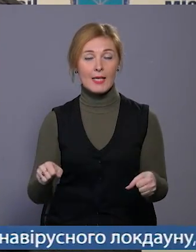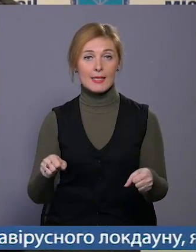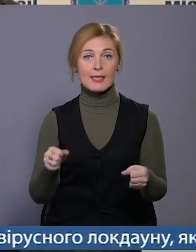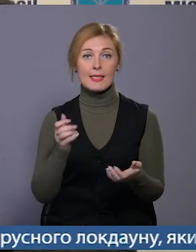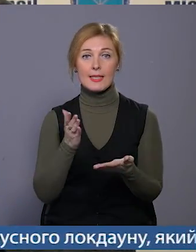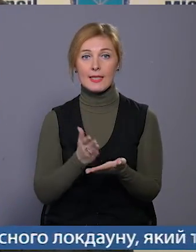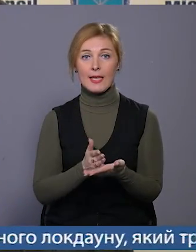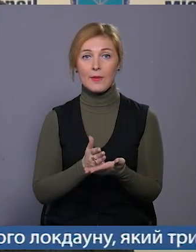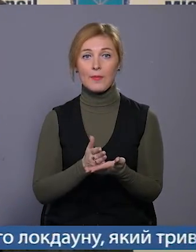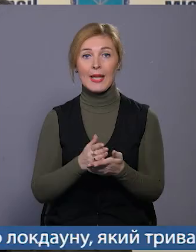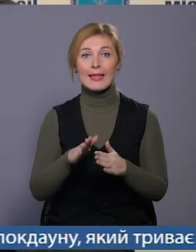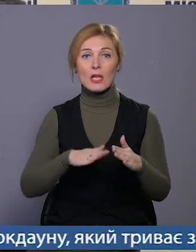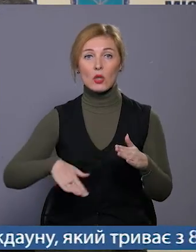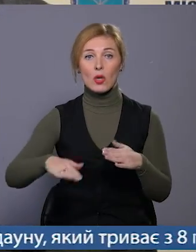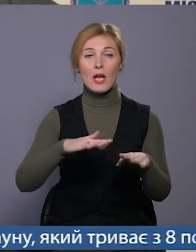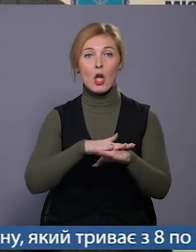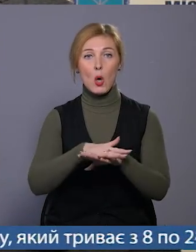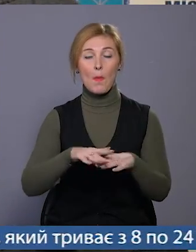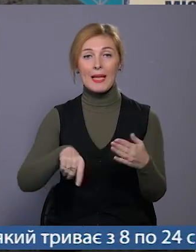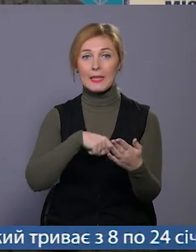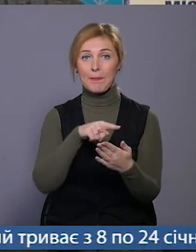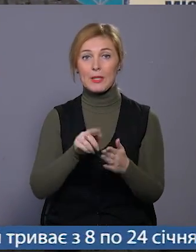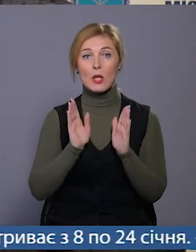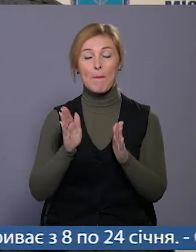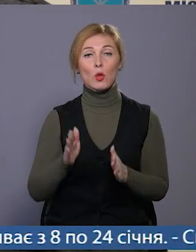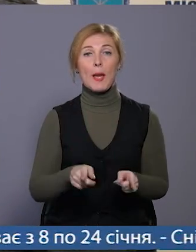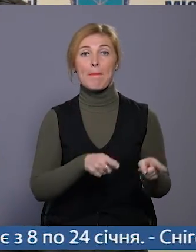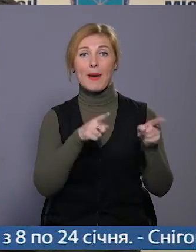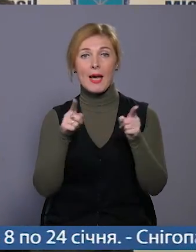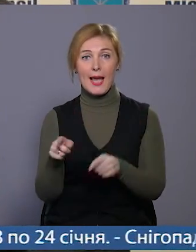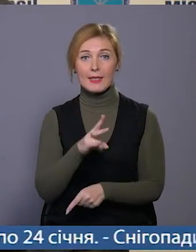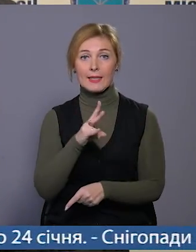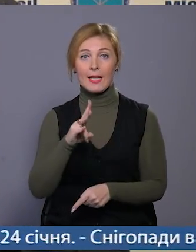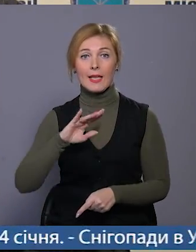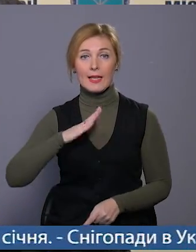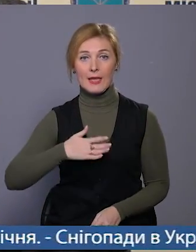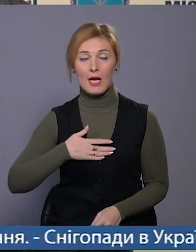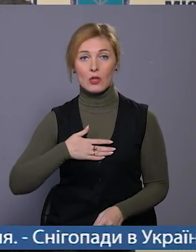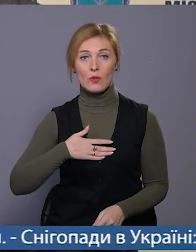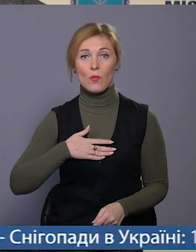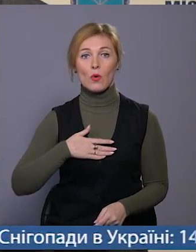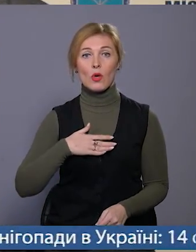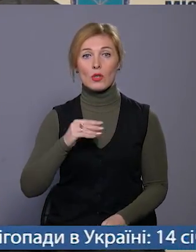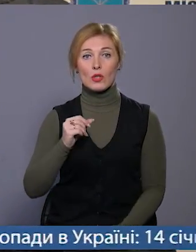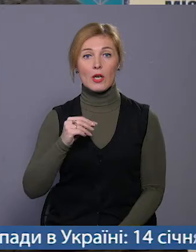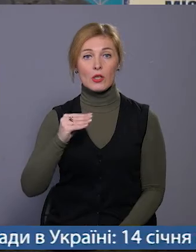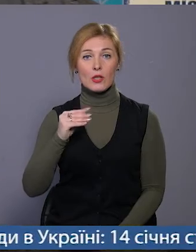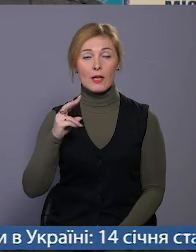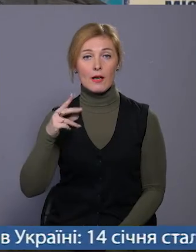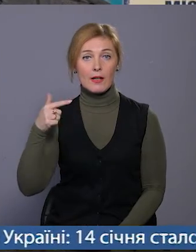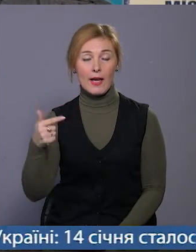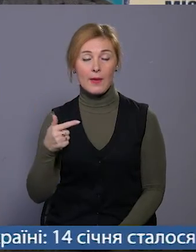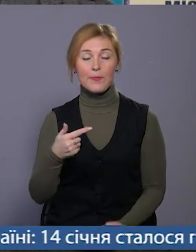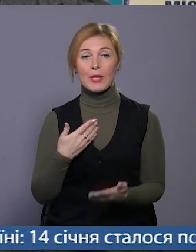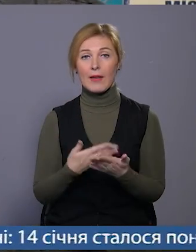яка є власністю територіальної громади міста, буде передана нашому МКП по утриманню нежитлових приміщень і,